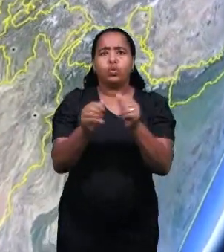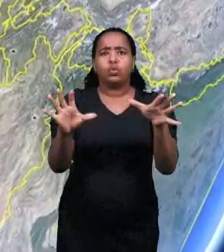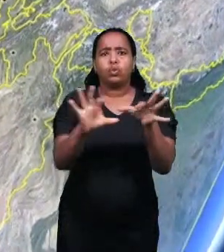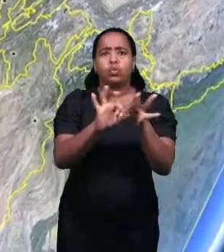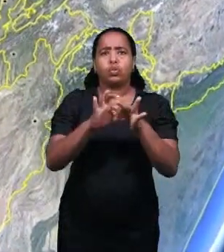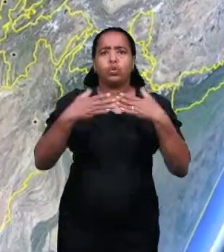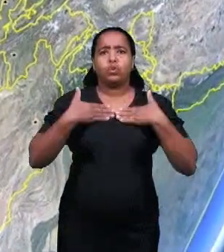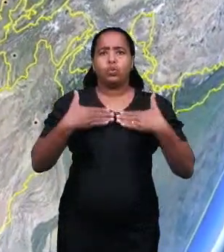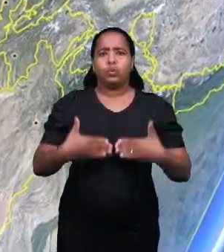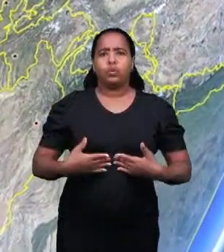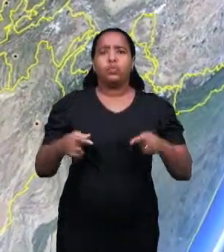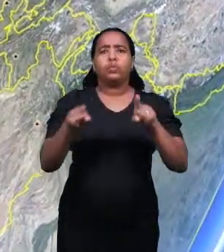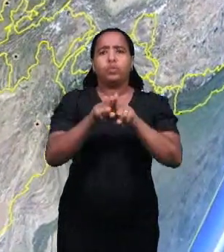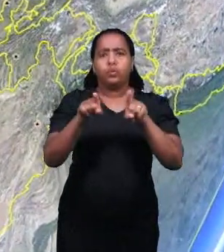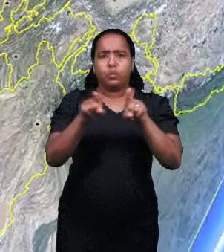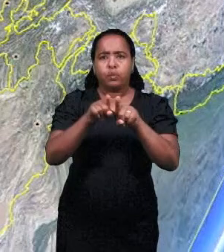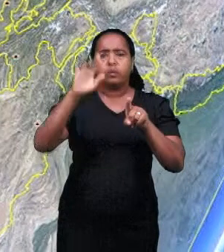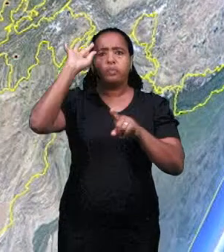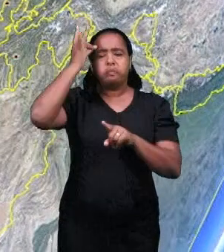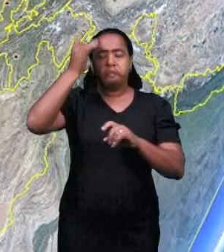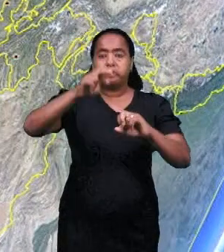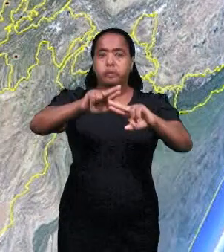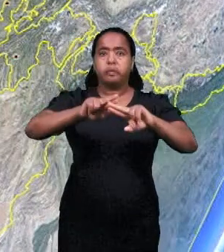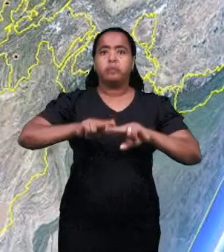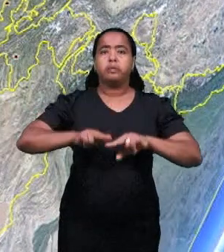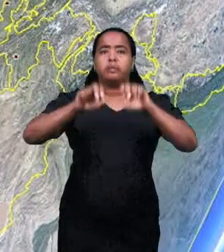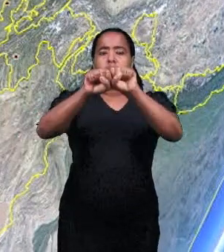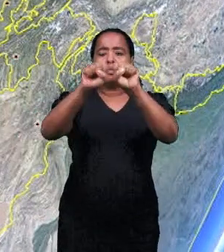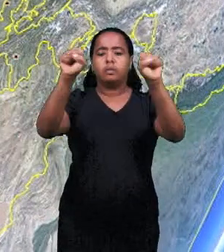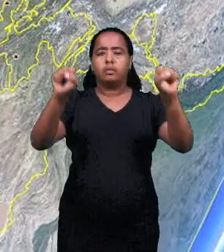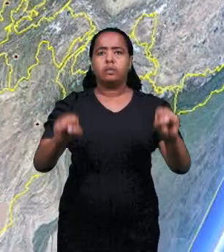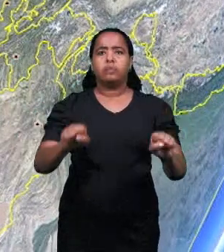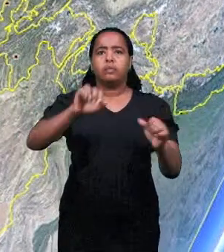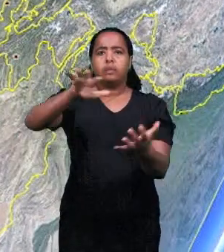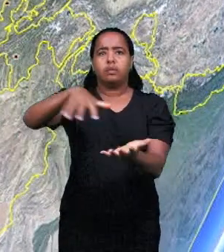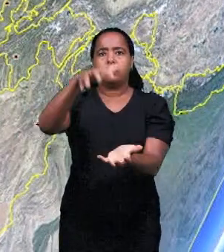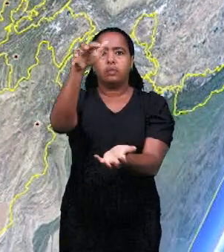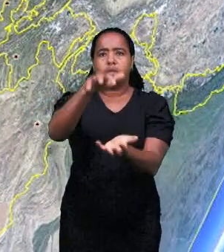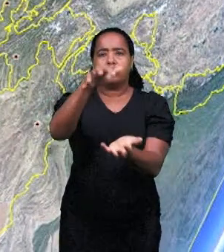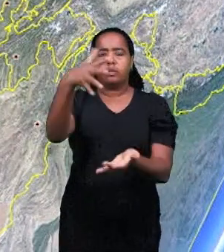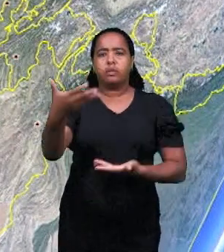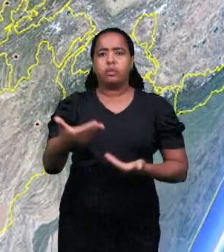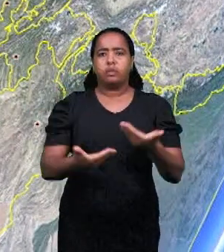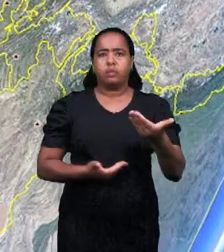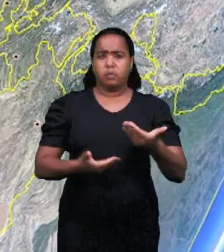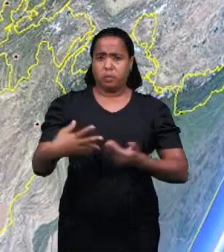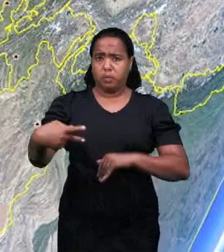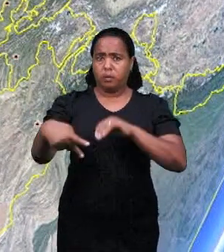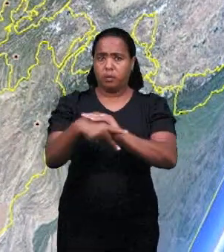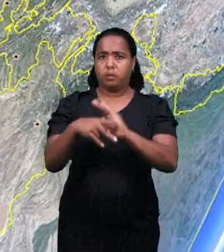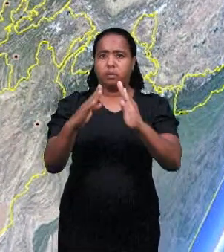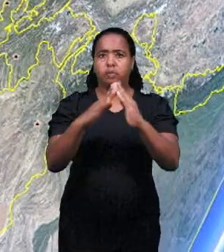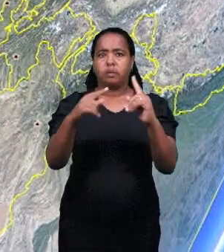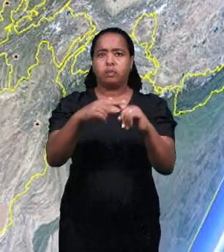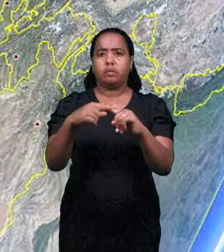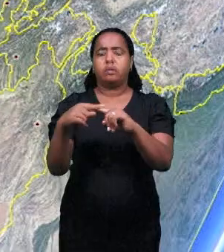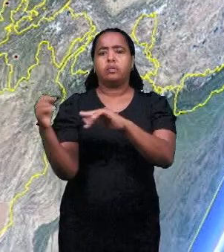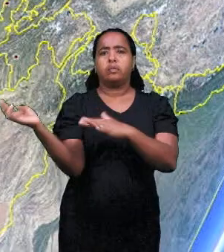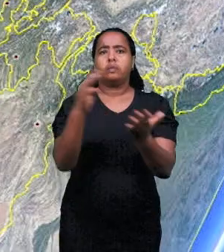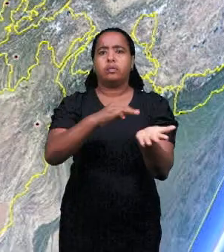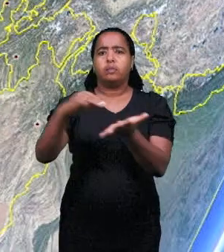esprit. À travers le système de transmission, les membres de l'Église chrétienne Maranatha de toute la